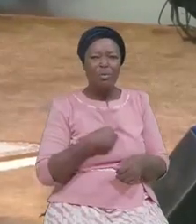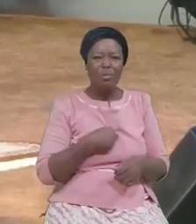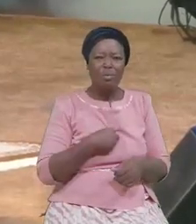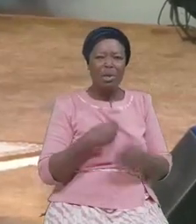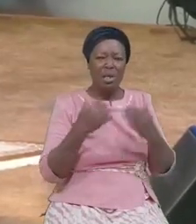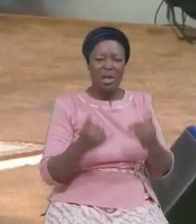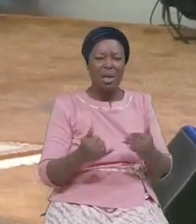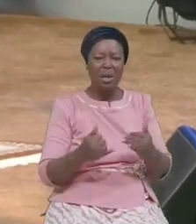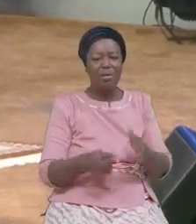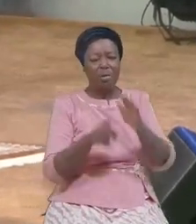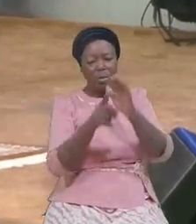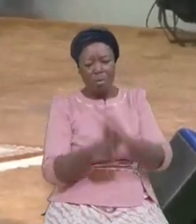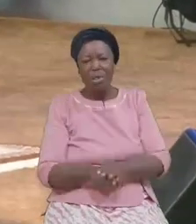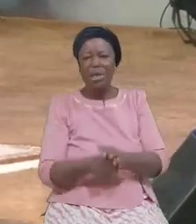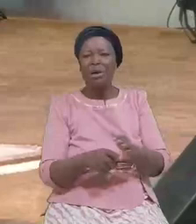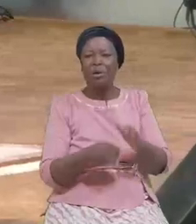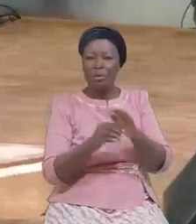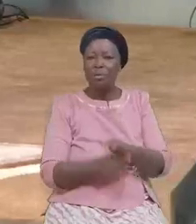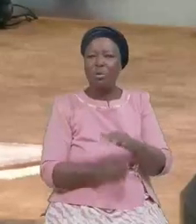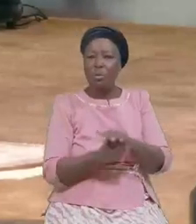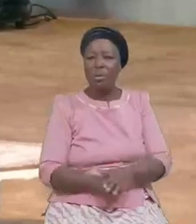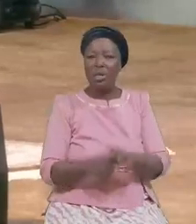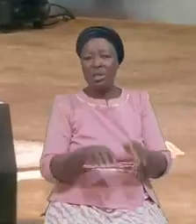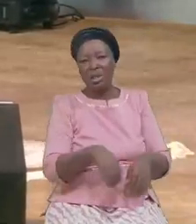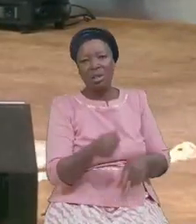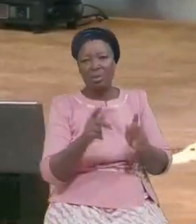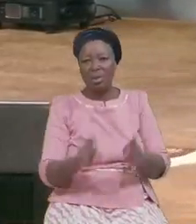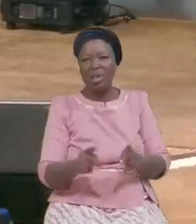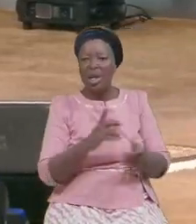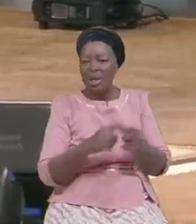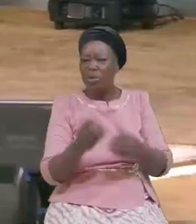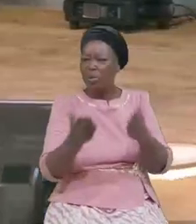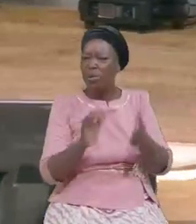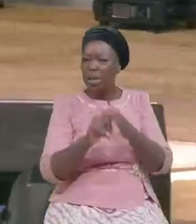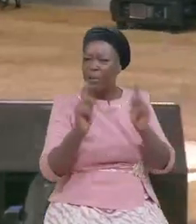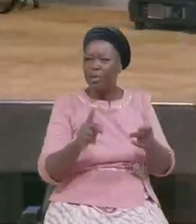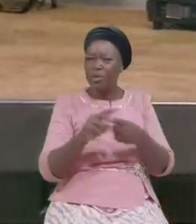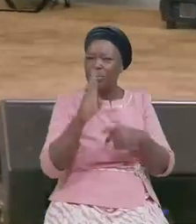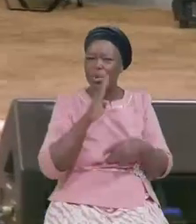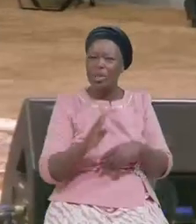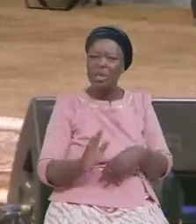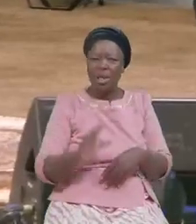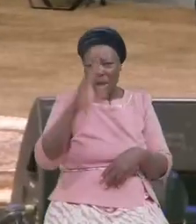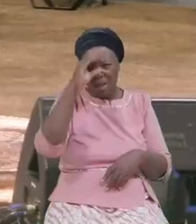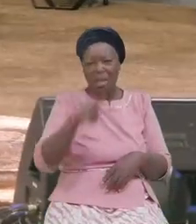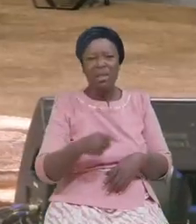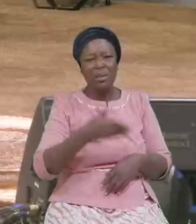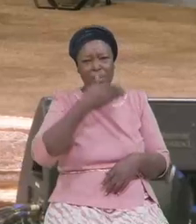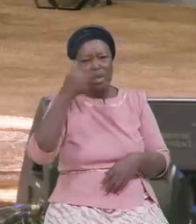quelqu'un. Et vous voulez que la personne donne de son meilleur. Vous voulez qu'elle donne